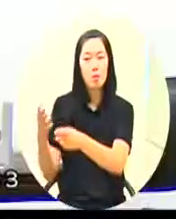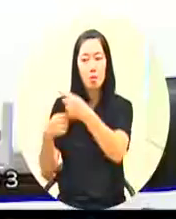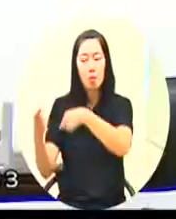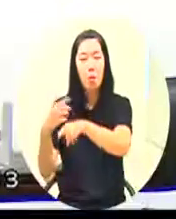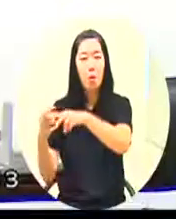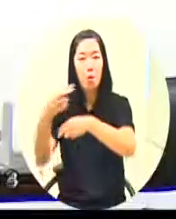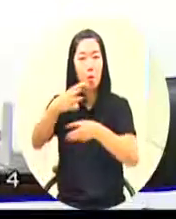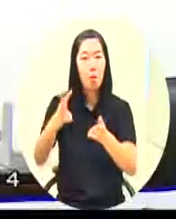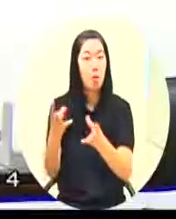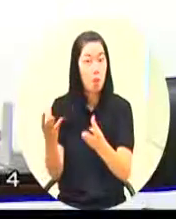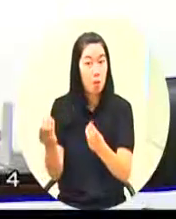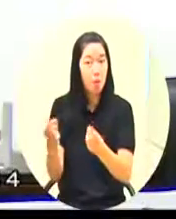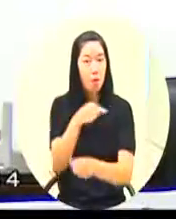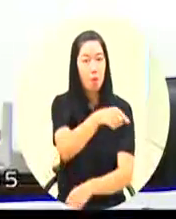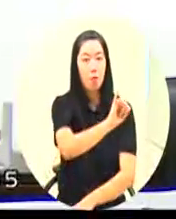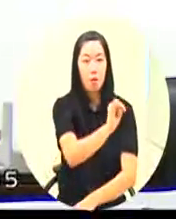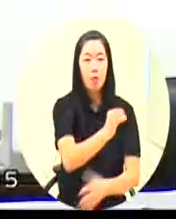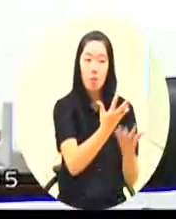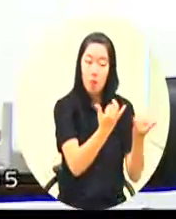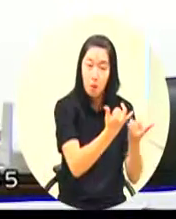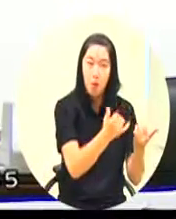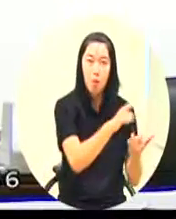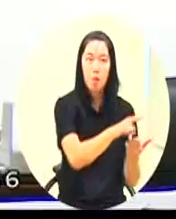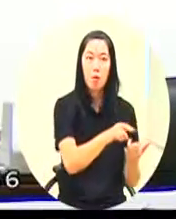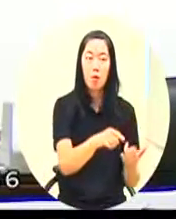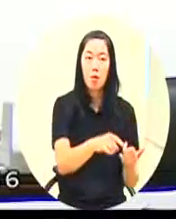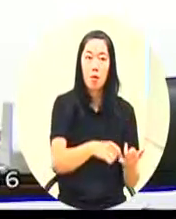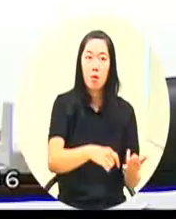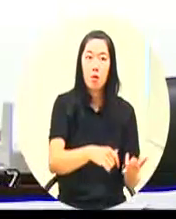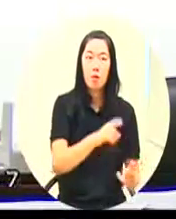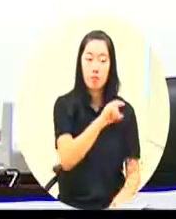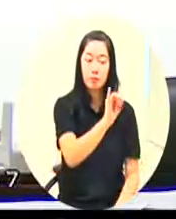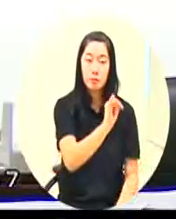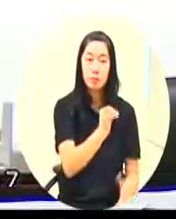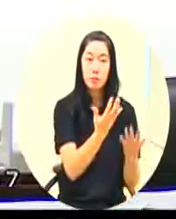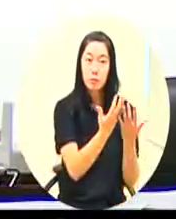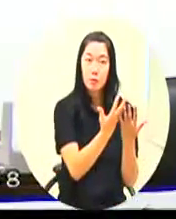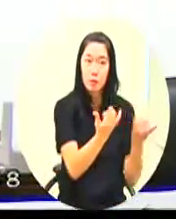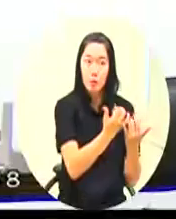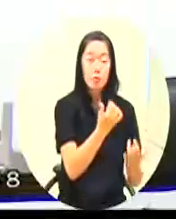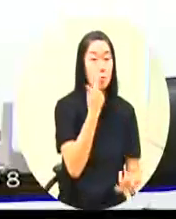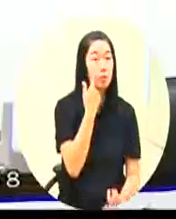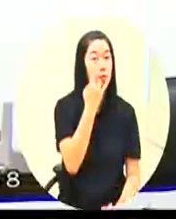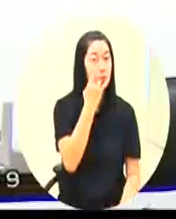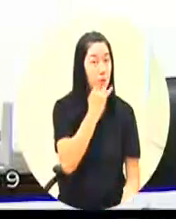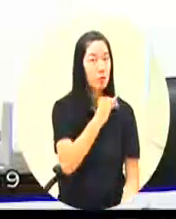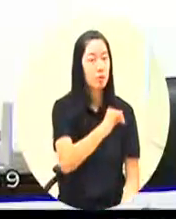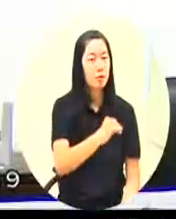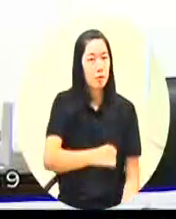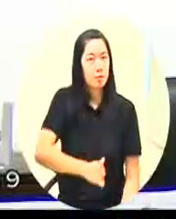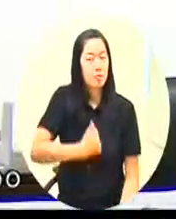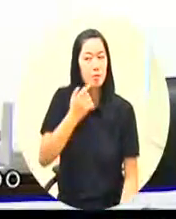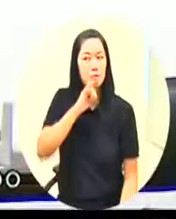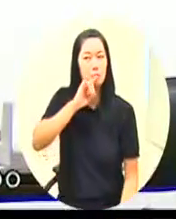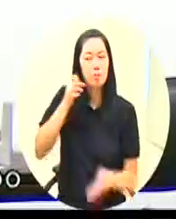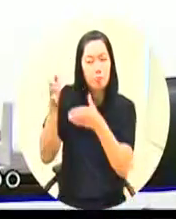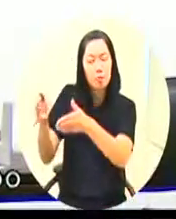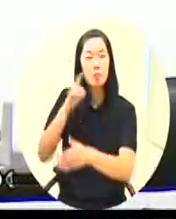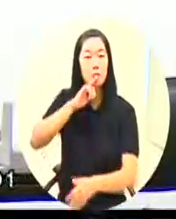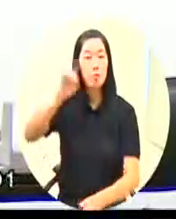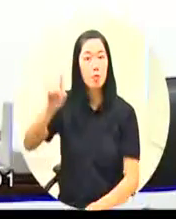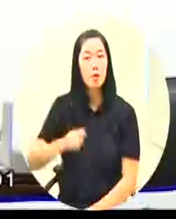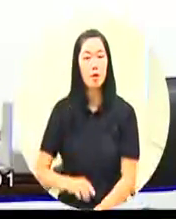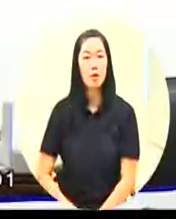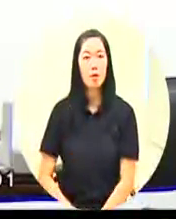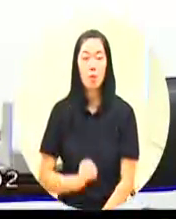只好做一件事，非得要到这个地步吗？现在女同学的家长们于是正式想要提告这个男同学，因